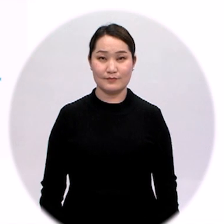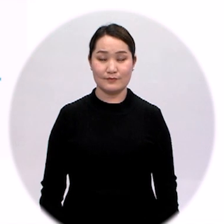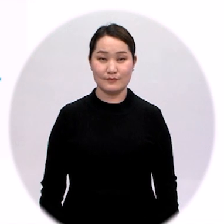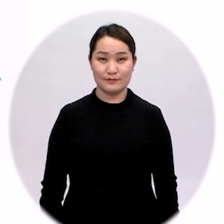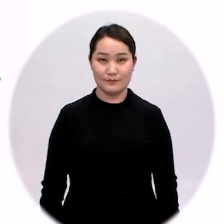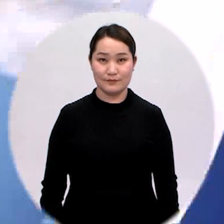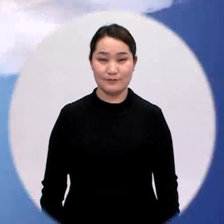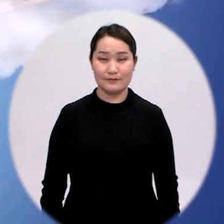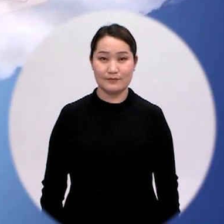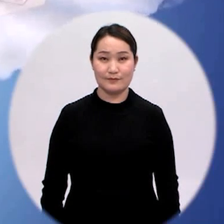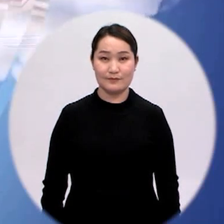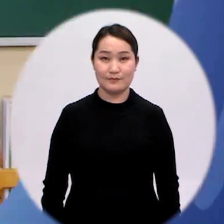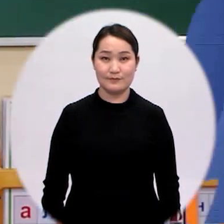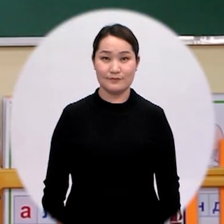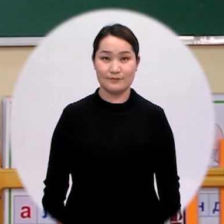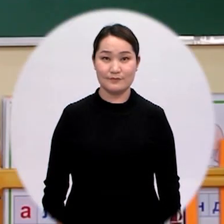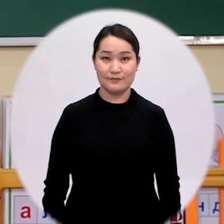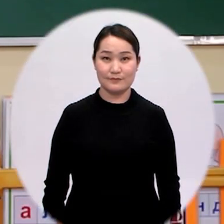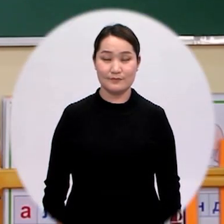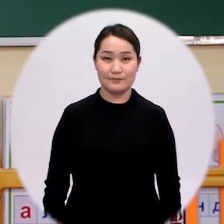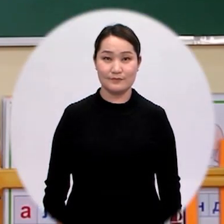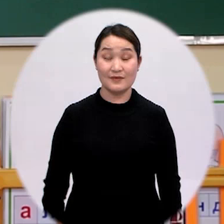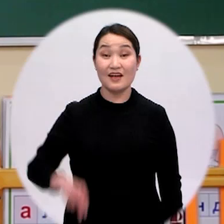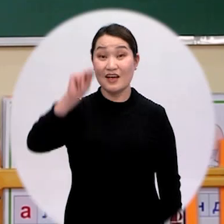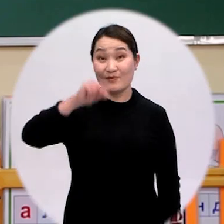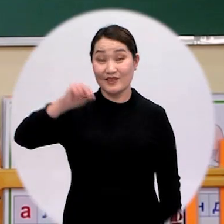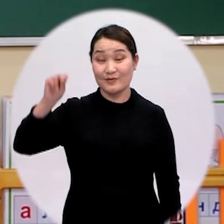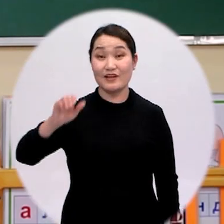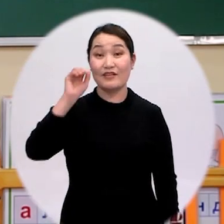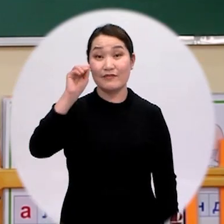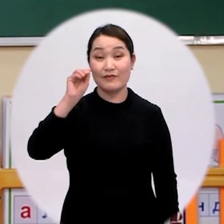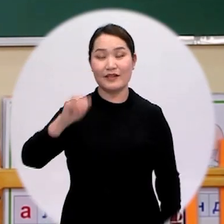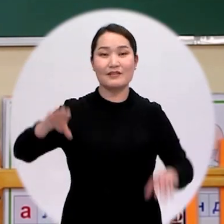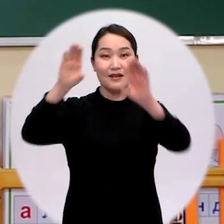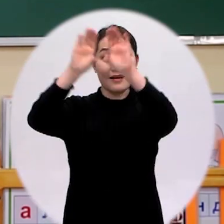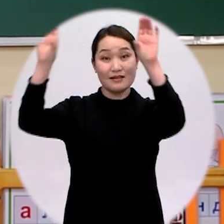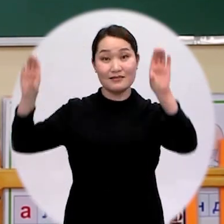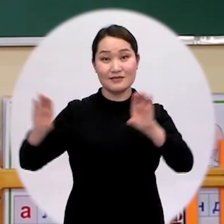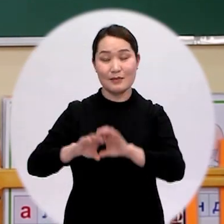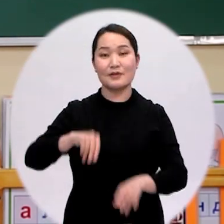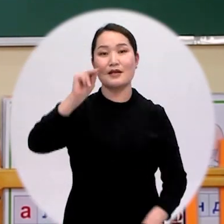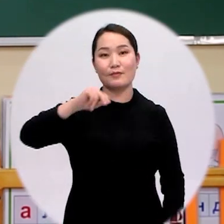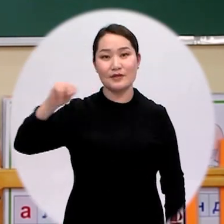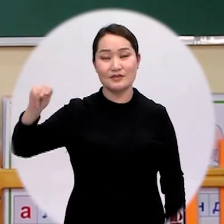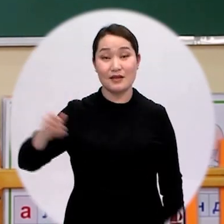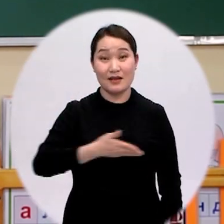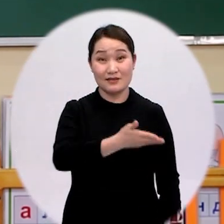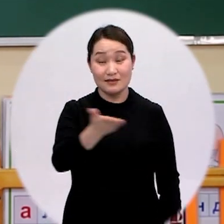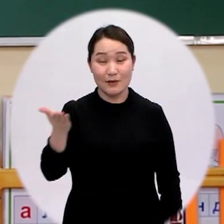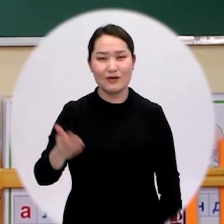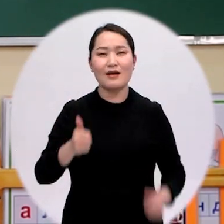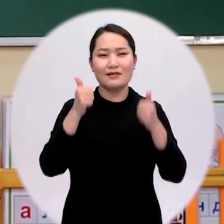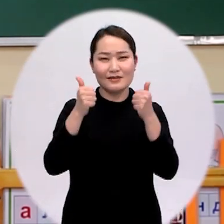Одоо багш нь бичмэл үсгээ самбарт бичнэ. Хүүхдүүд та нар маш